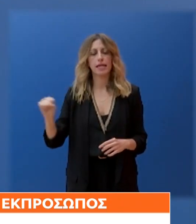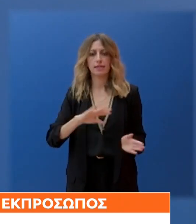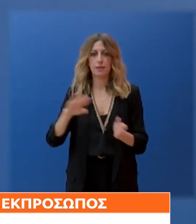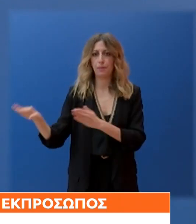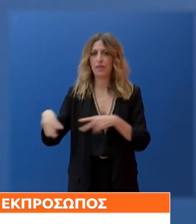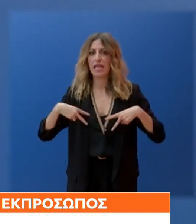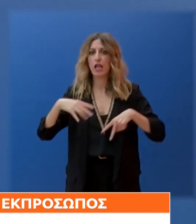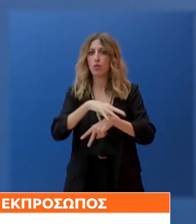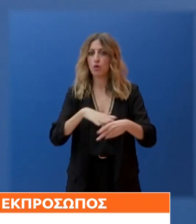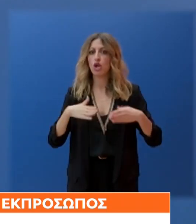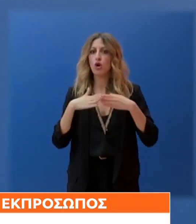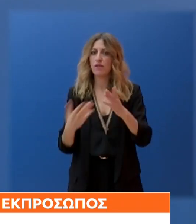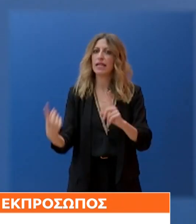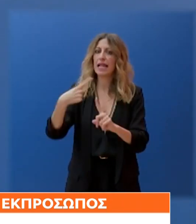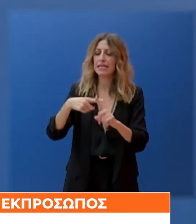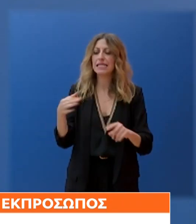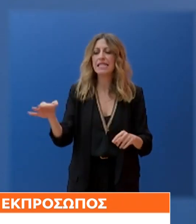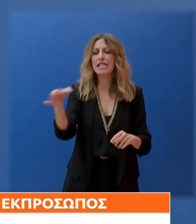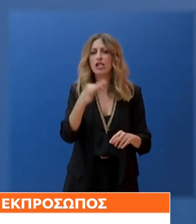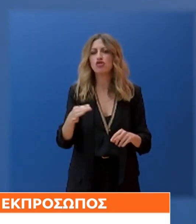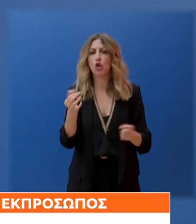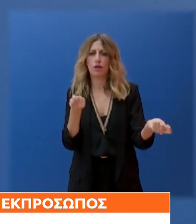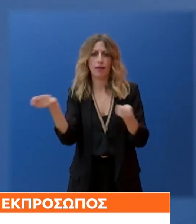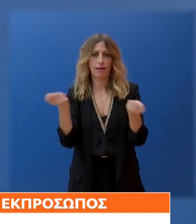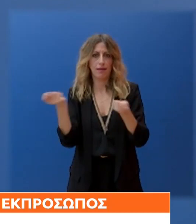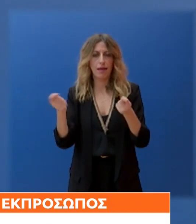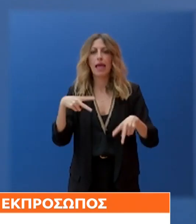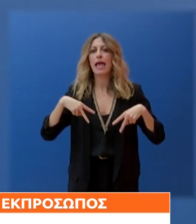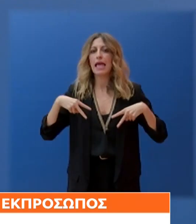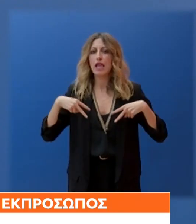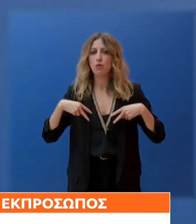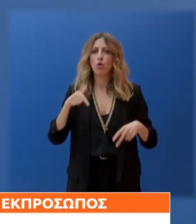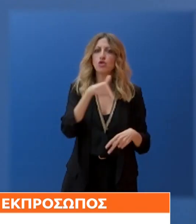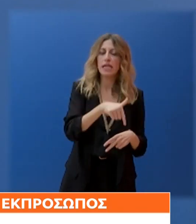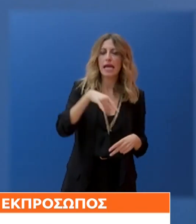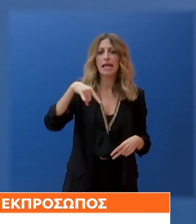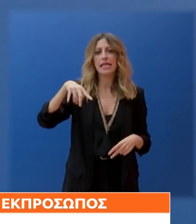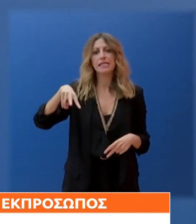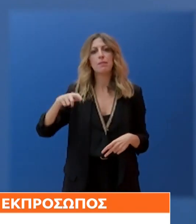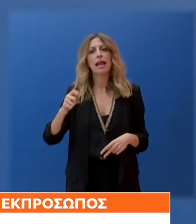Υπουργείο Ναυτιλίας και Νησιωτικής Πολιτικής. Υπουργός Γιάννης Πλακιωτάκης.